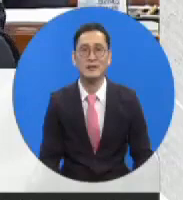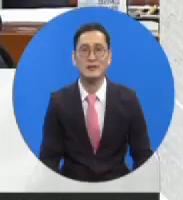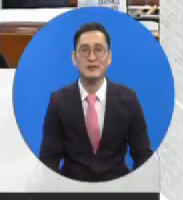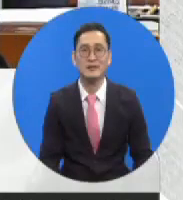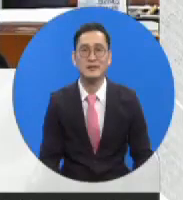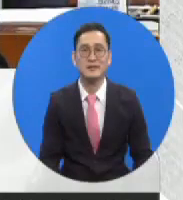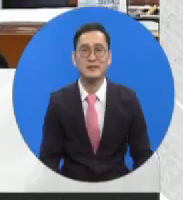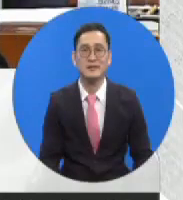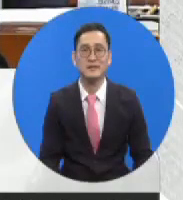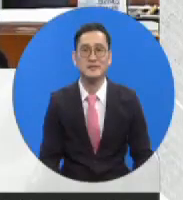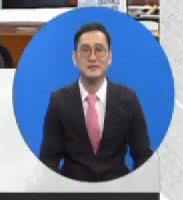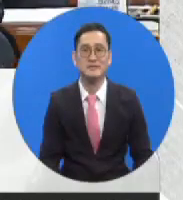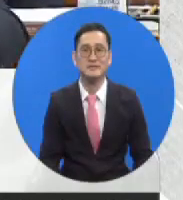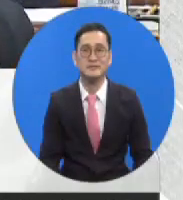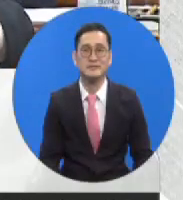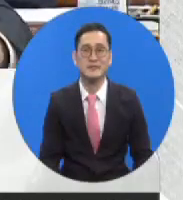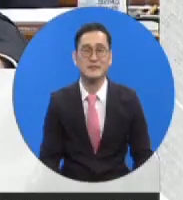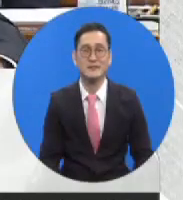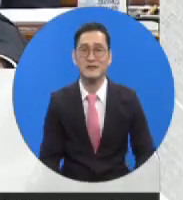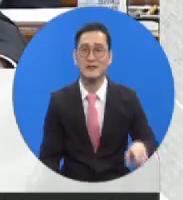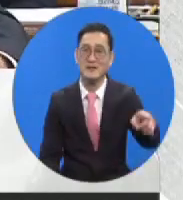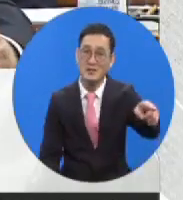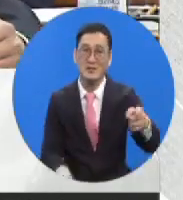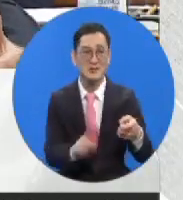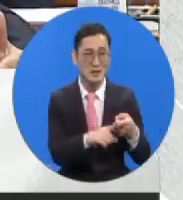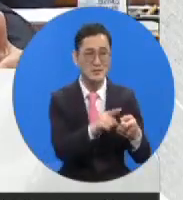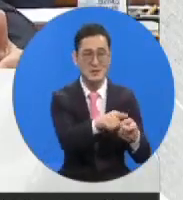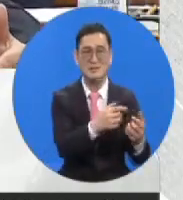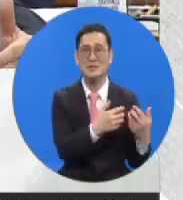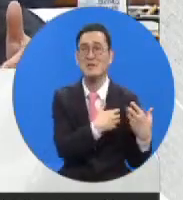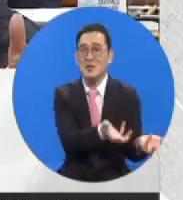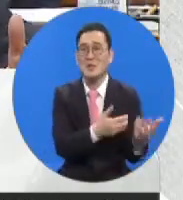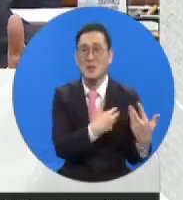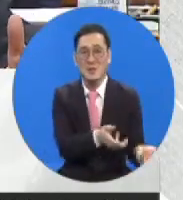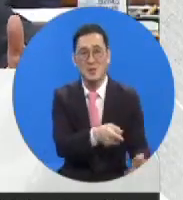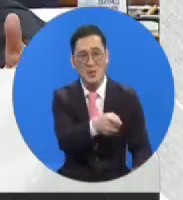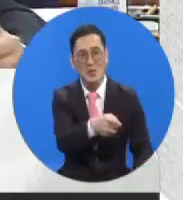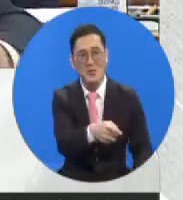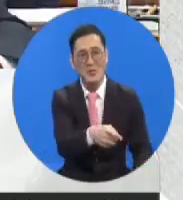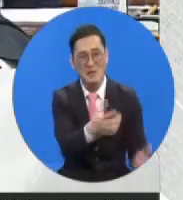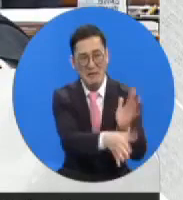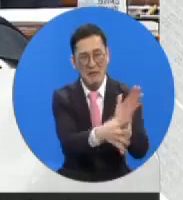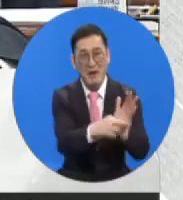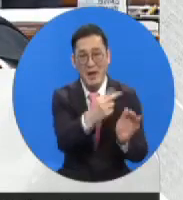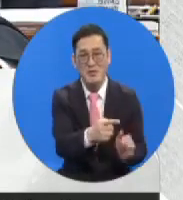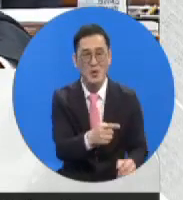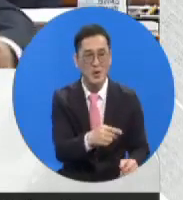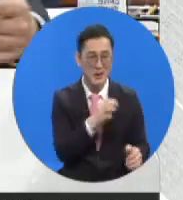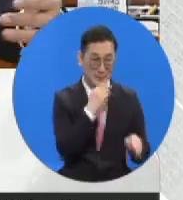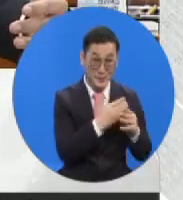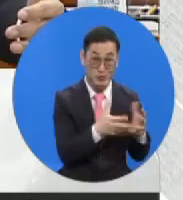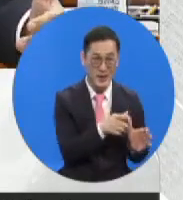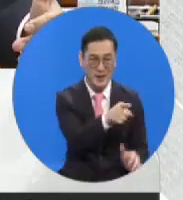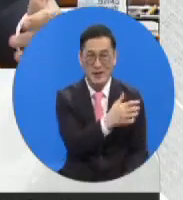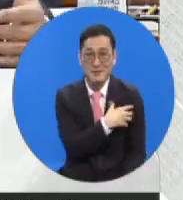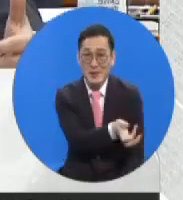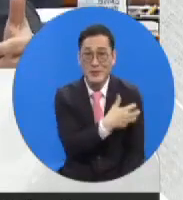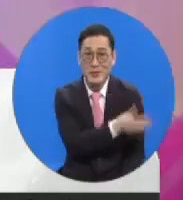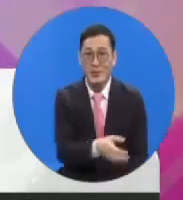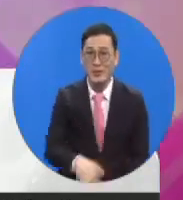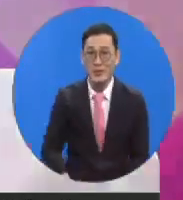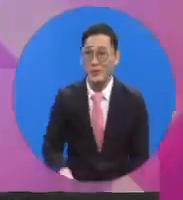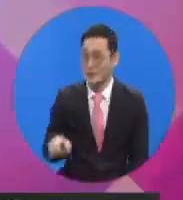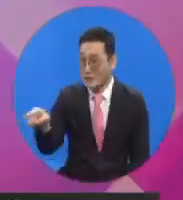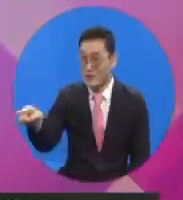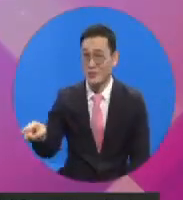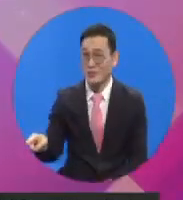너무 표나는 이제 차별 대우가 되니까 그렇군요. 얘를 못 건드리면은 쟤도 못 건드리는 거죠. 그렇군요. 그 연장선상에서 이재명 기자,